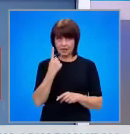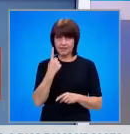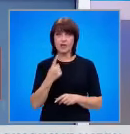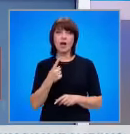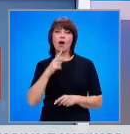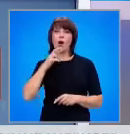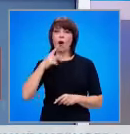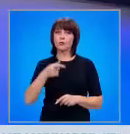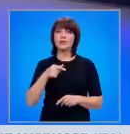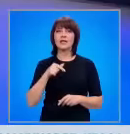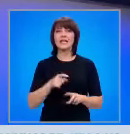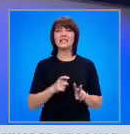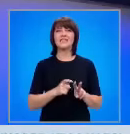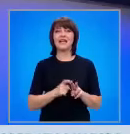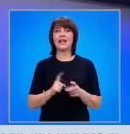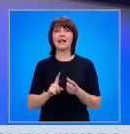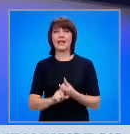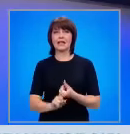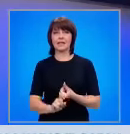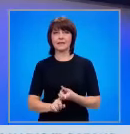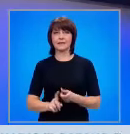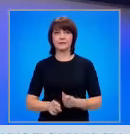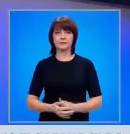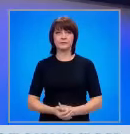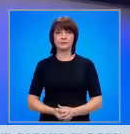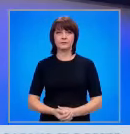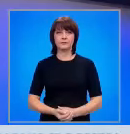Отговорите днес потърси Цветелина Катанска.